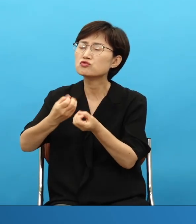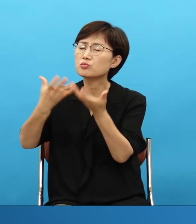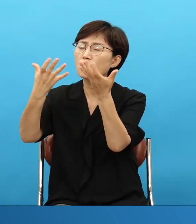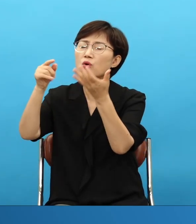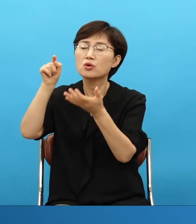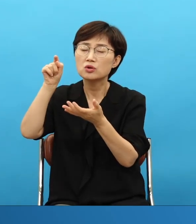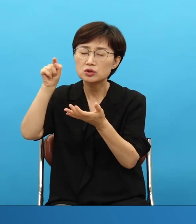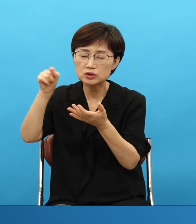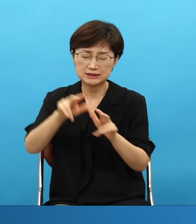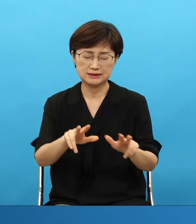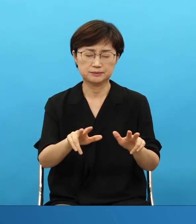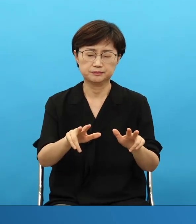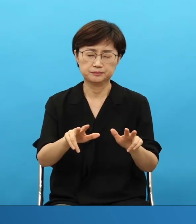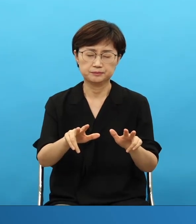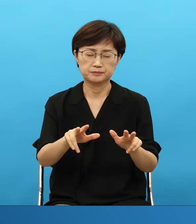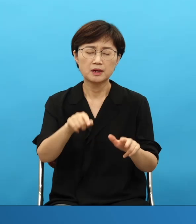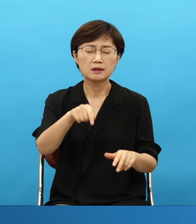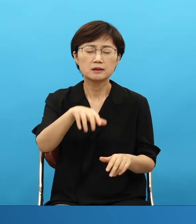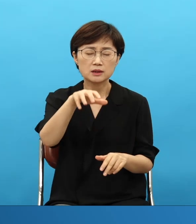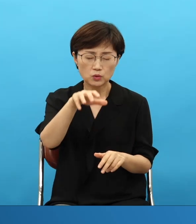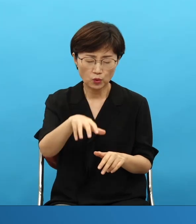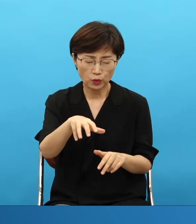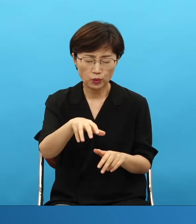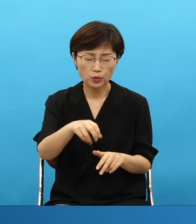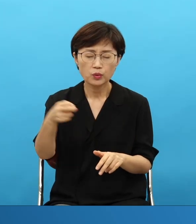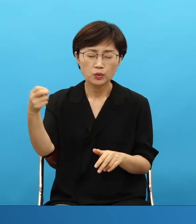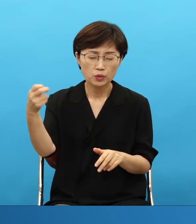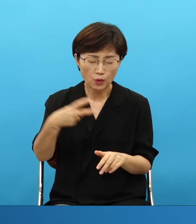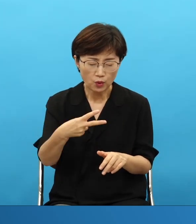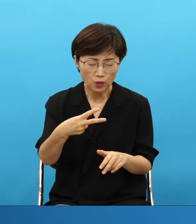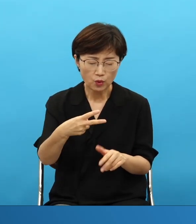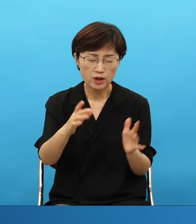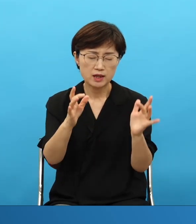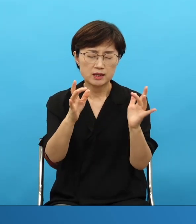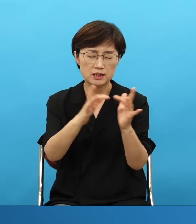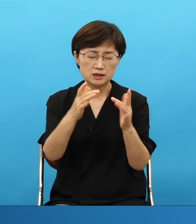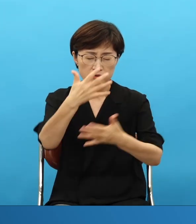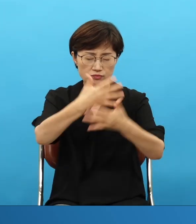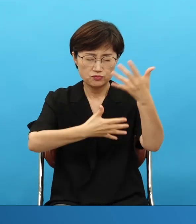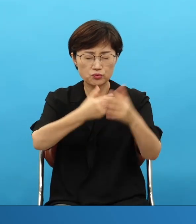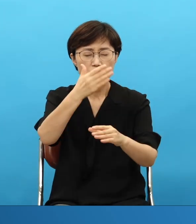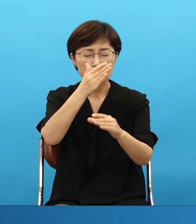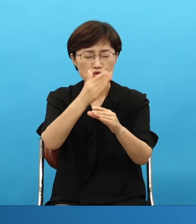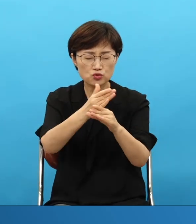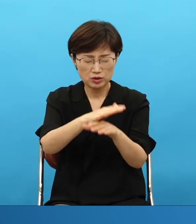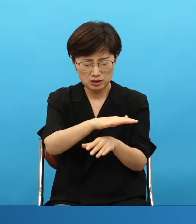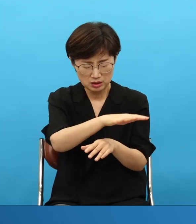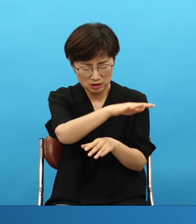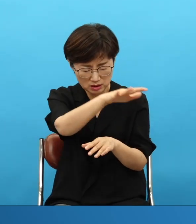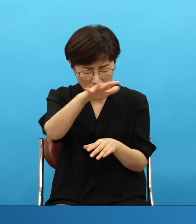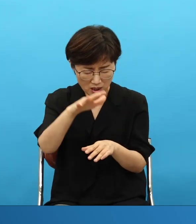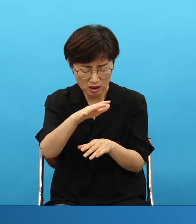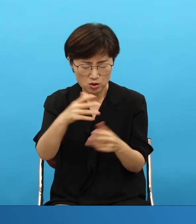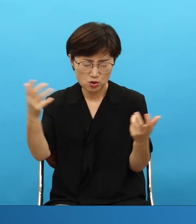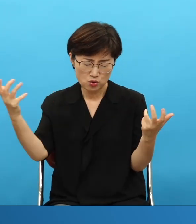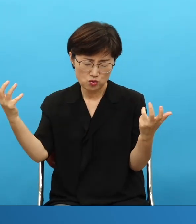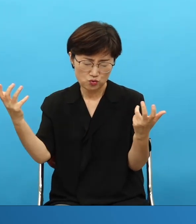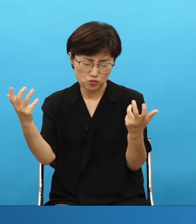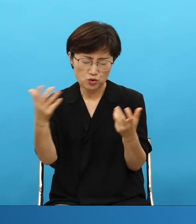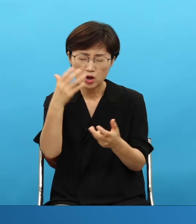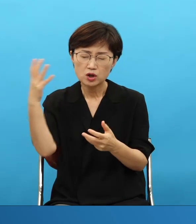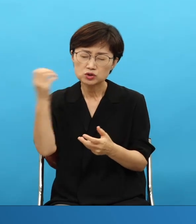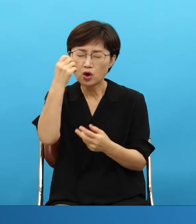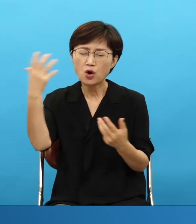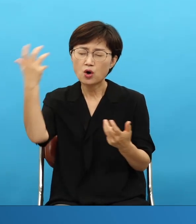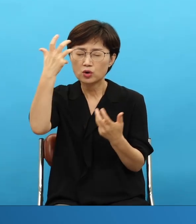예배하는 모든 곳에 충만하게 임할 줄 믿습니다. We believe that the blessing of the triune God will fill this